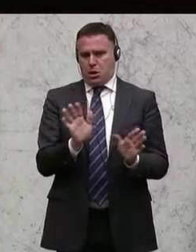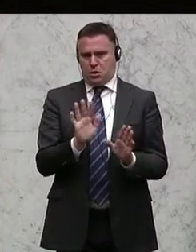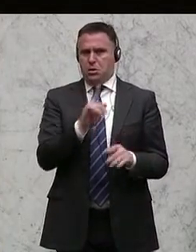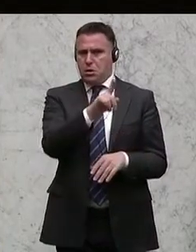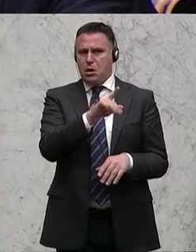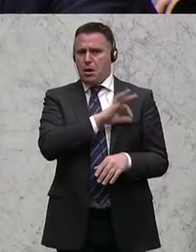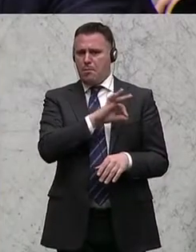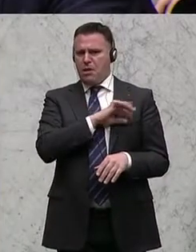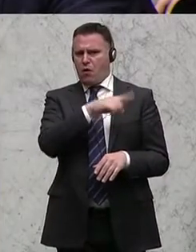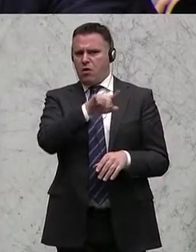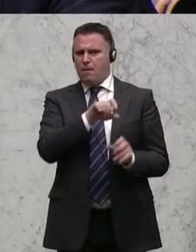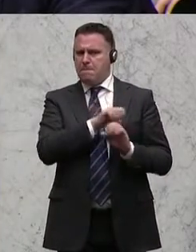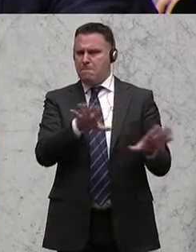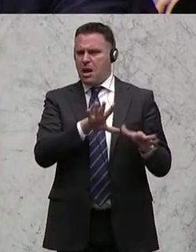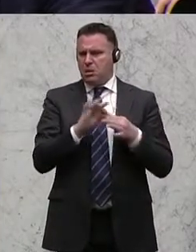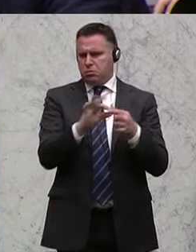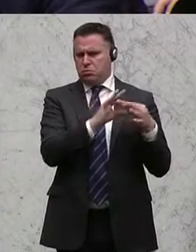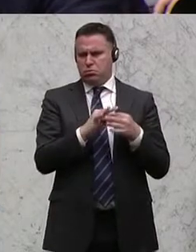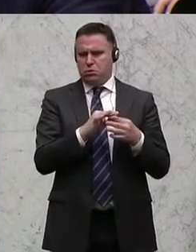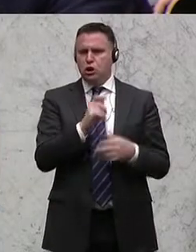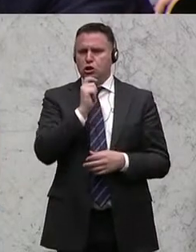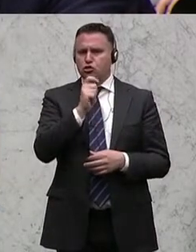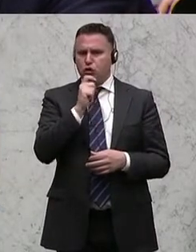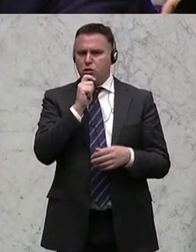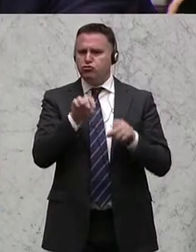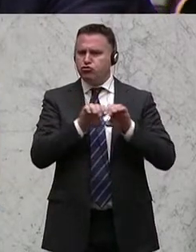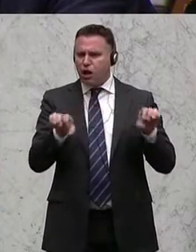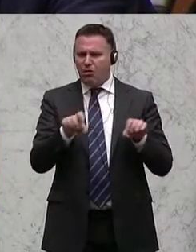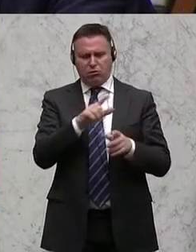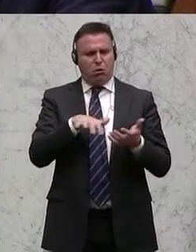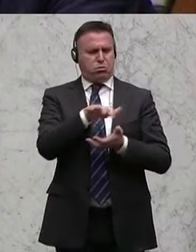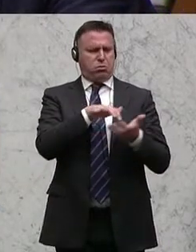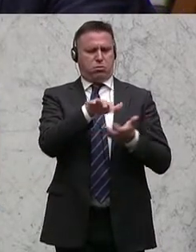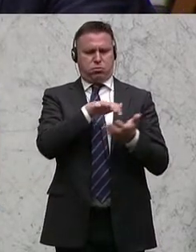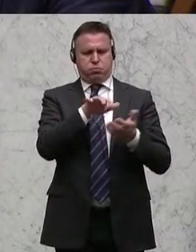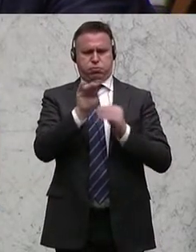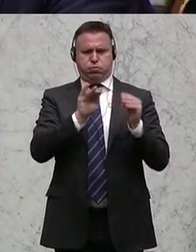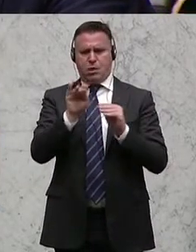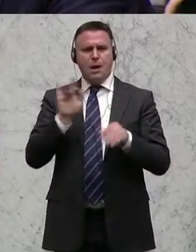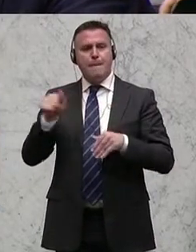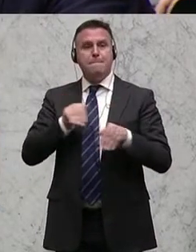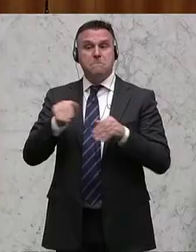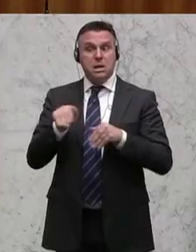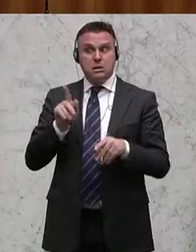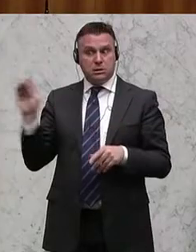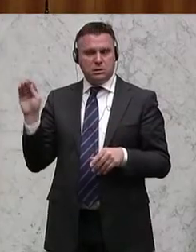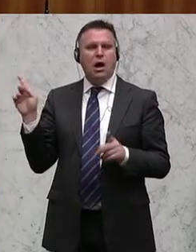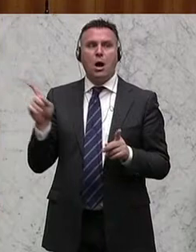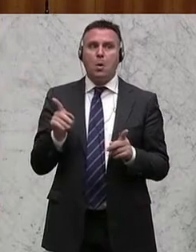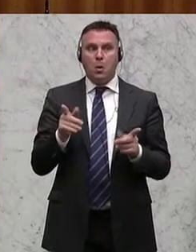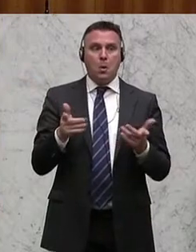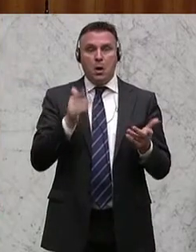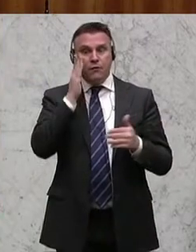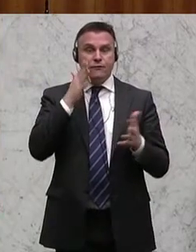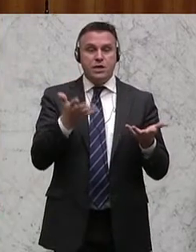Hilfe befreundeter Medien, insbesondere Journalisten des Standards, in einen Wirbel ausgelöst und auch den Minister dazu gezwungen zu sagen, ja, man wird hier